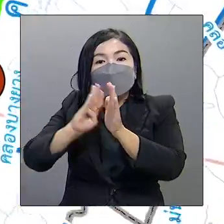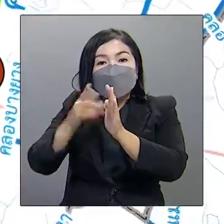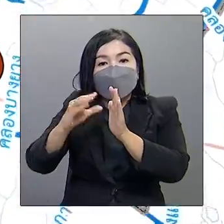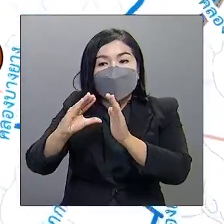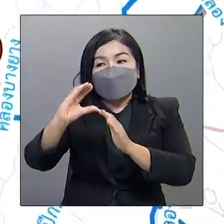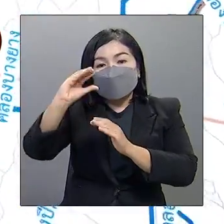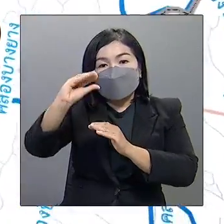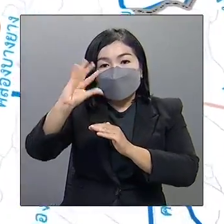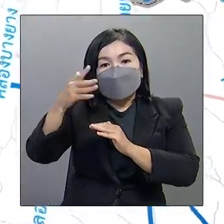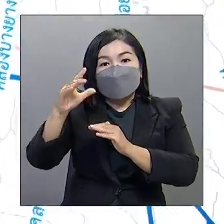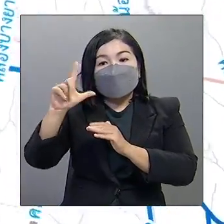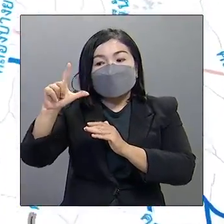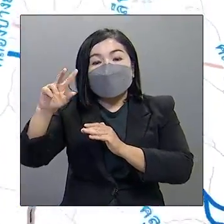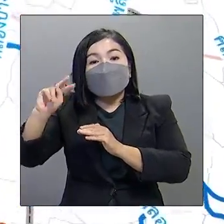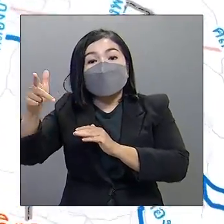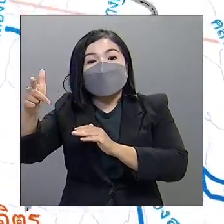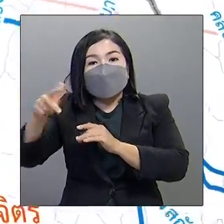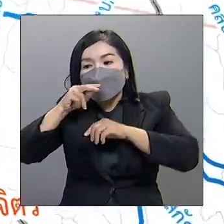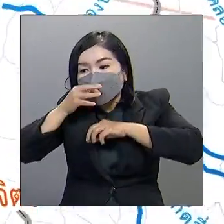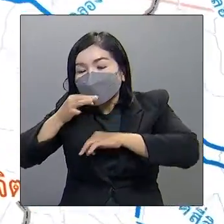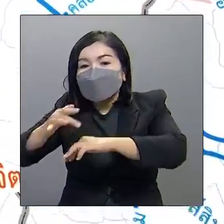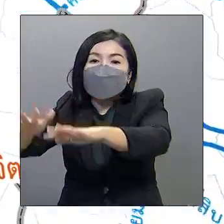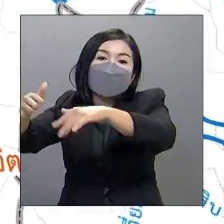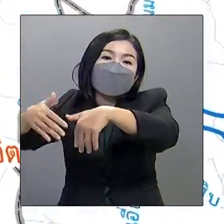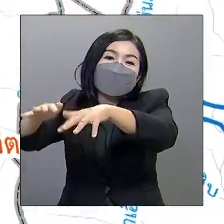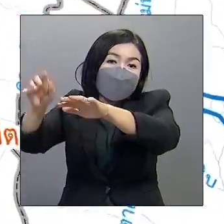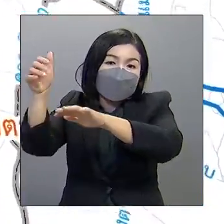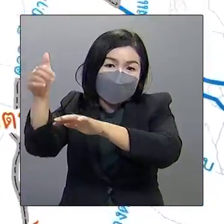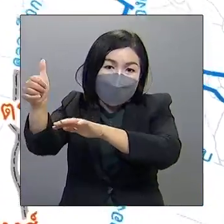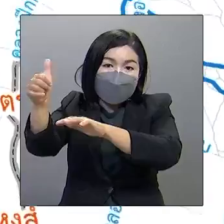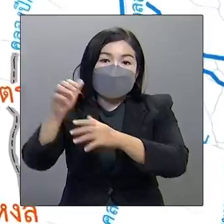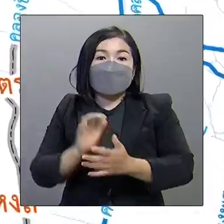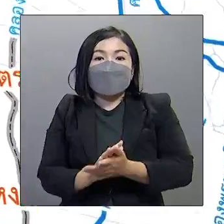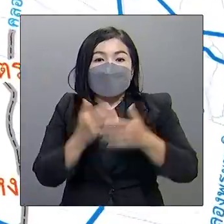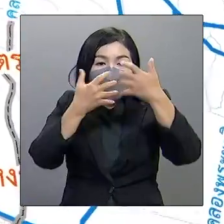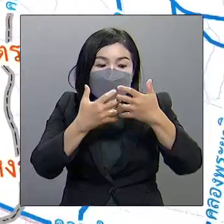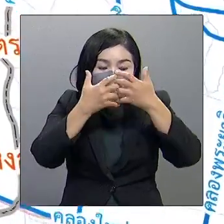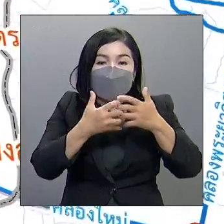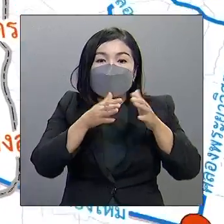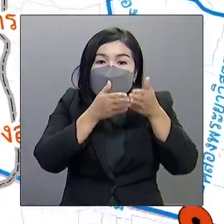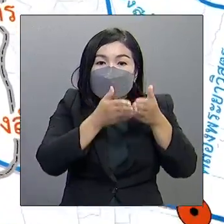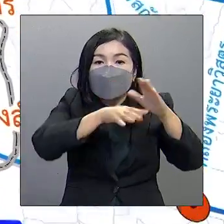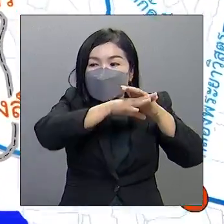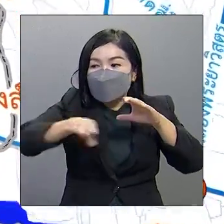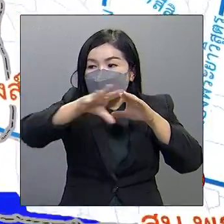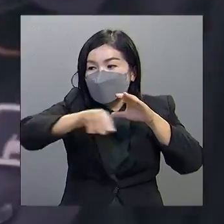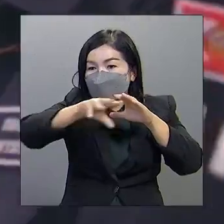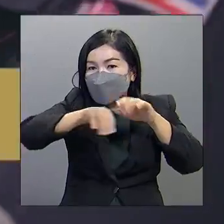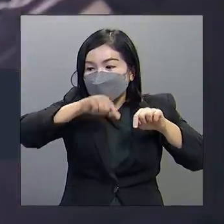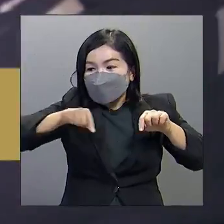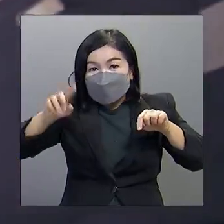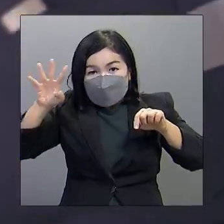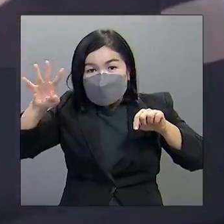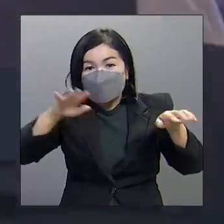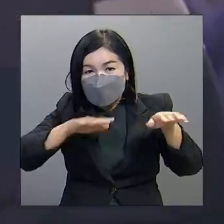อไปยังสถานีสูบน้ำชายทะเลนะครับในสิ่งที่กองทัพเรือติดตั้งอยู่ในปัจจุบันนี้มี4จุดตรงไหนบ้างนะครับพี ่ก็